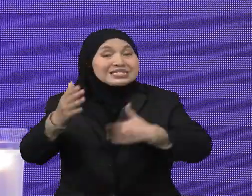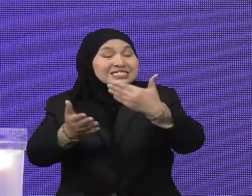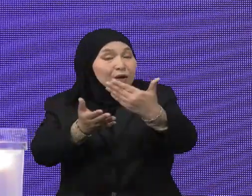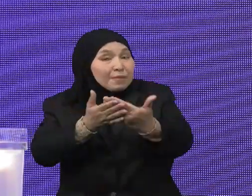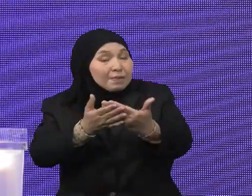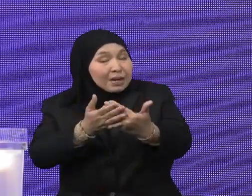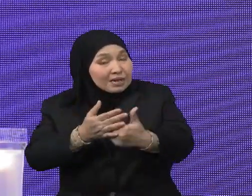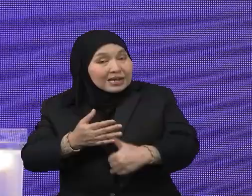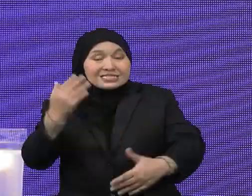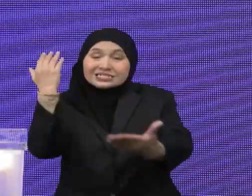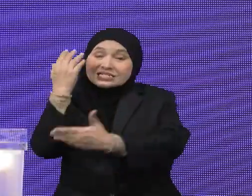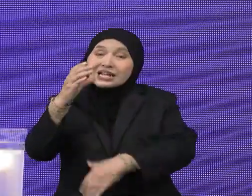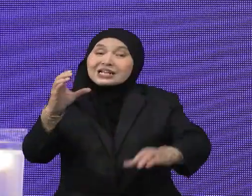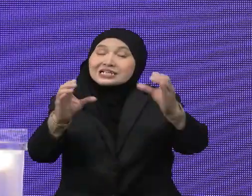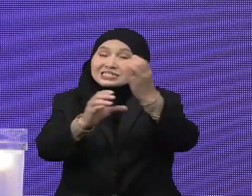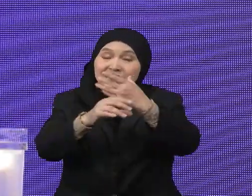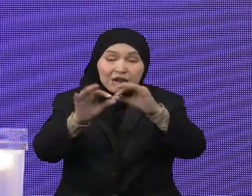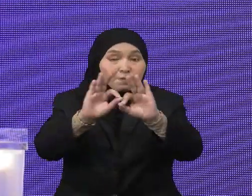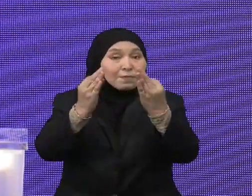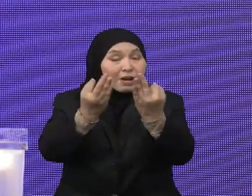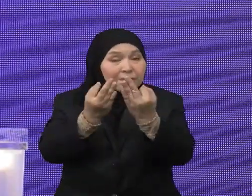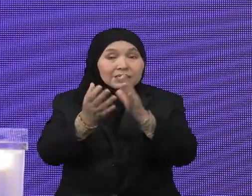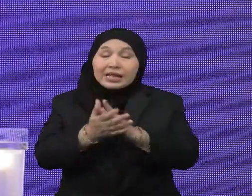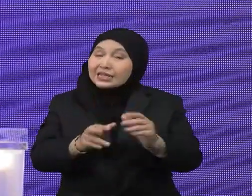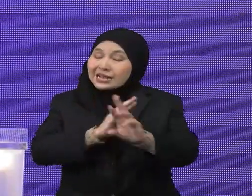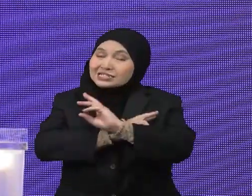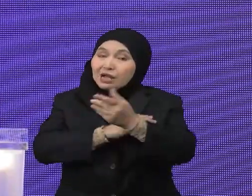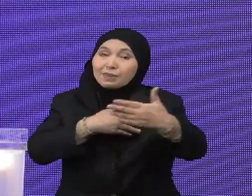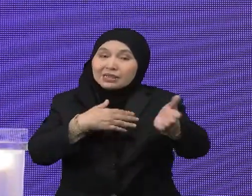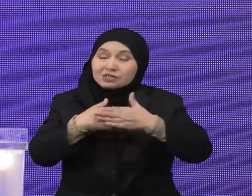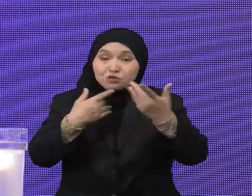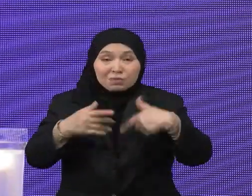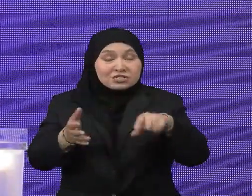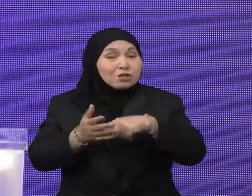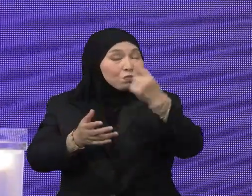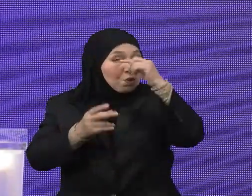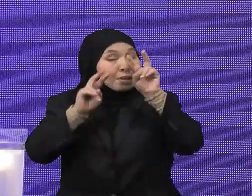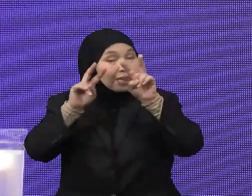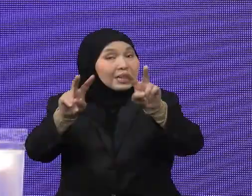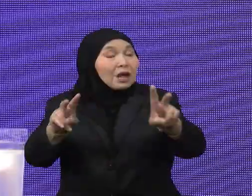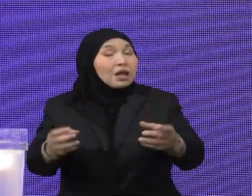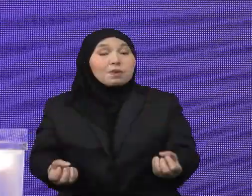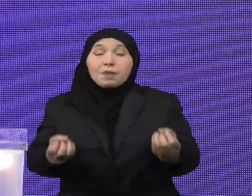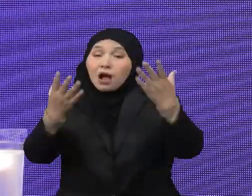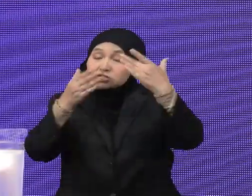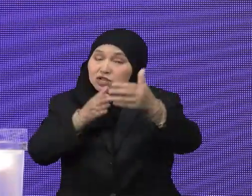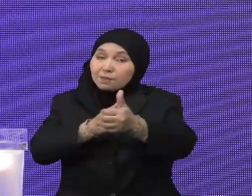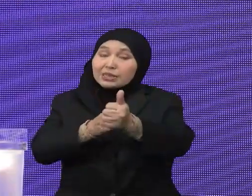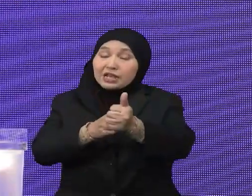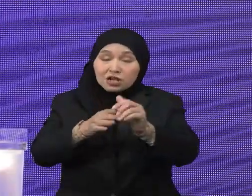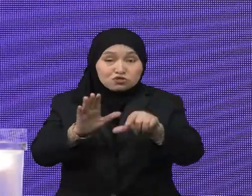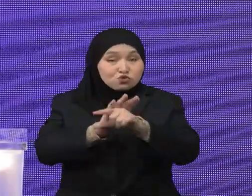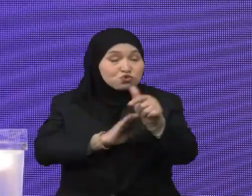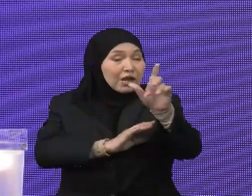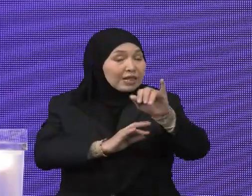kepada negara-negara kecil di dalam sebuah rumah kita berhak sebentar kembali lepas ini untuk melihat kepada lebih banyak panduan daripada surah Ali